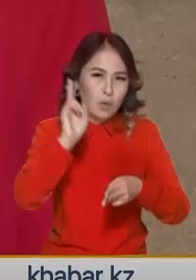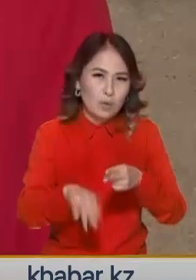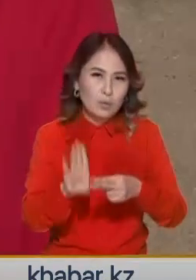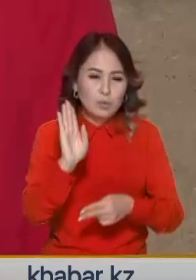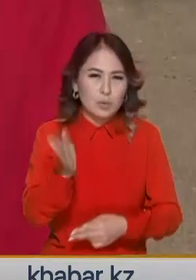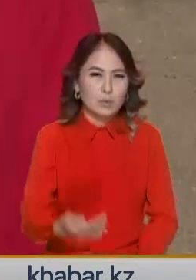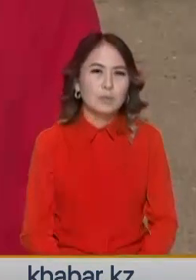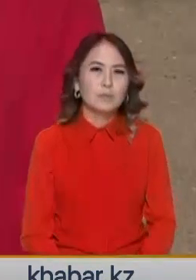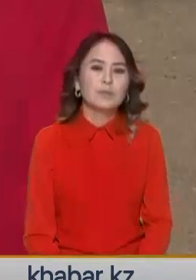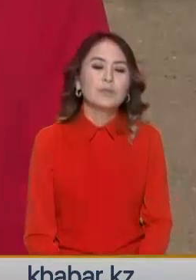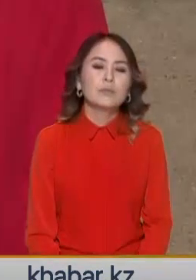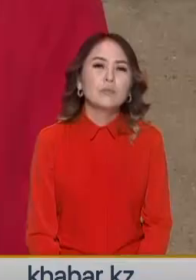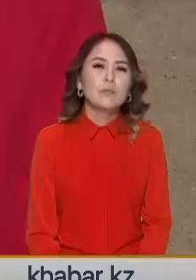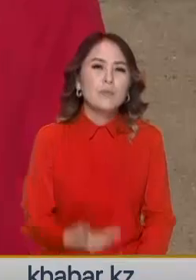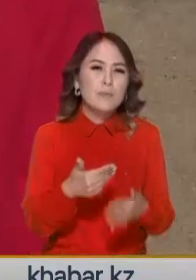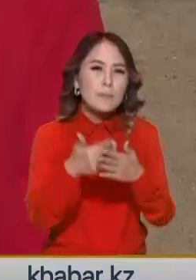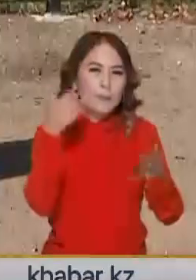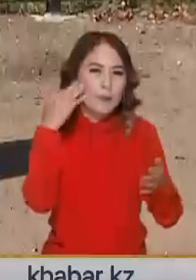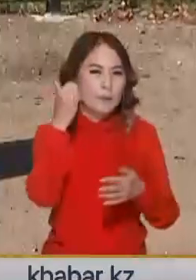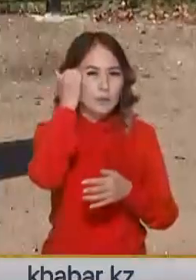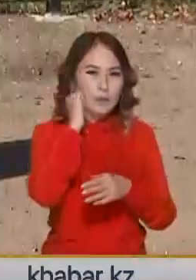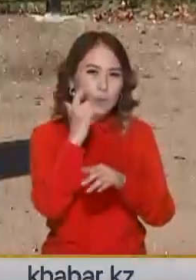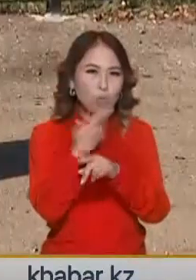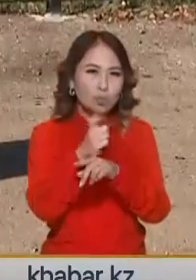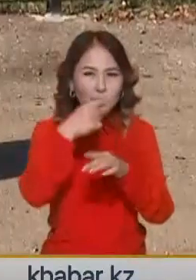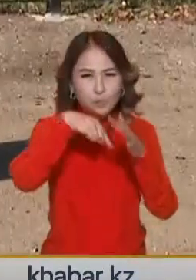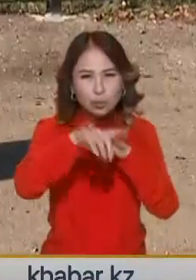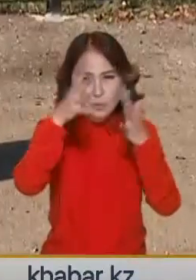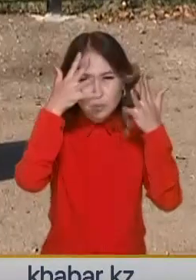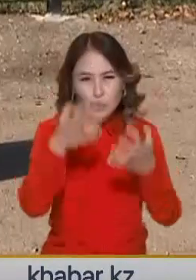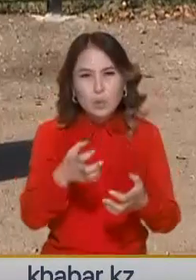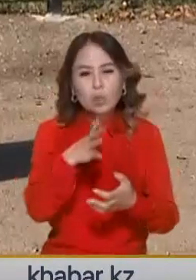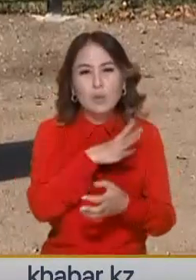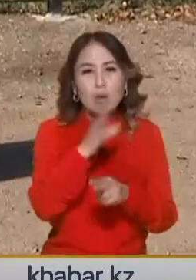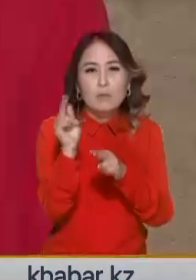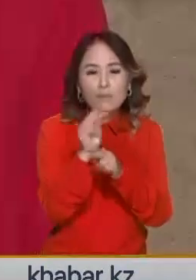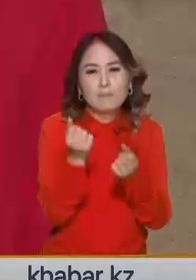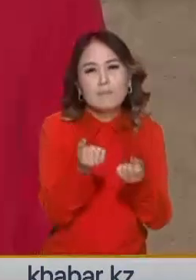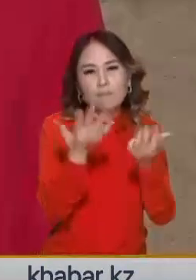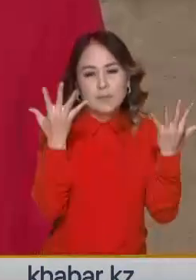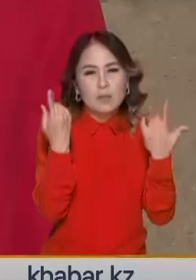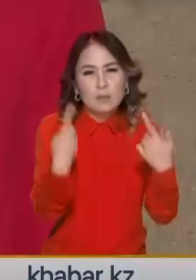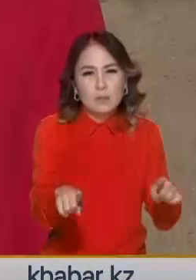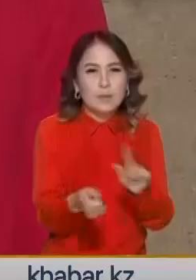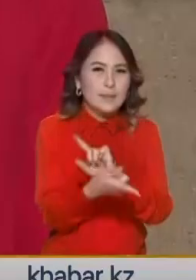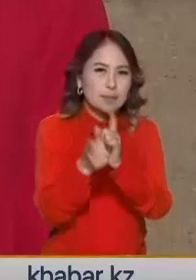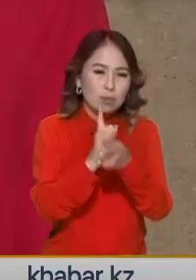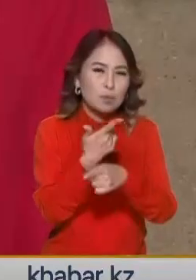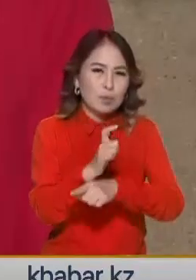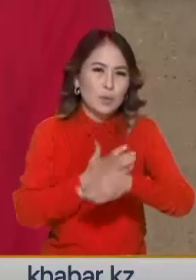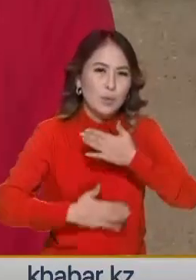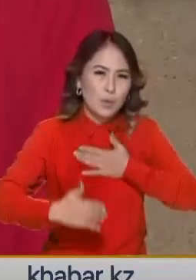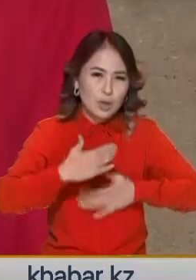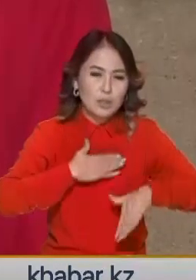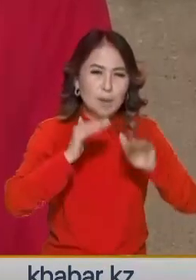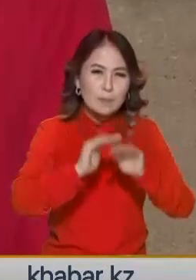был старенький. Мәдениет үйі өте ескі, іші қараңғы болатын. Жөндеу жұмыстарынан кейін әрине жаңарып жақсы болып қалды. Өте қуаныштымыз,